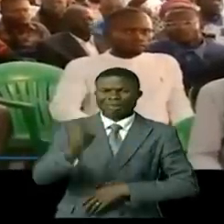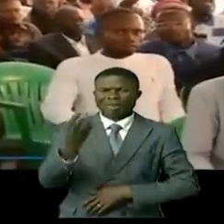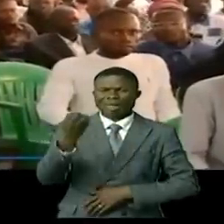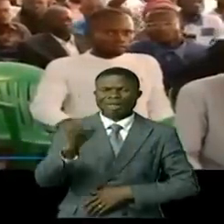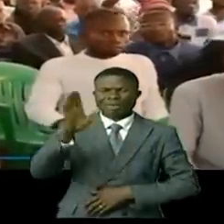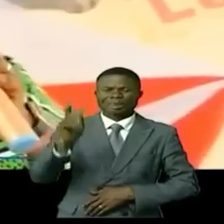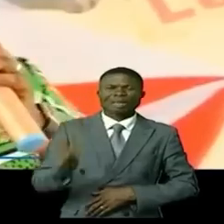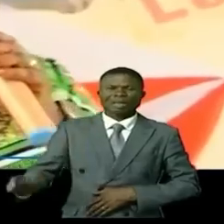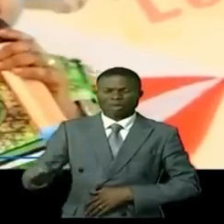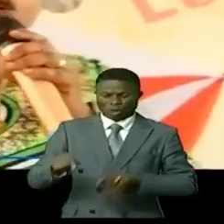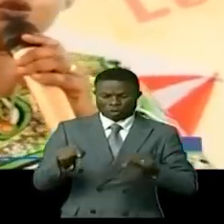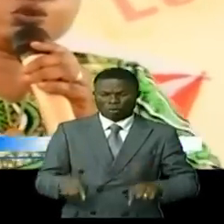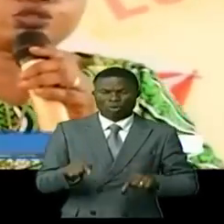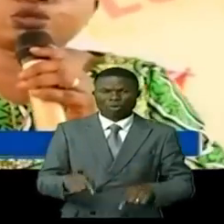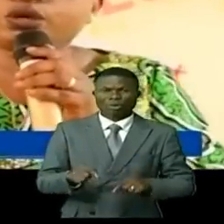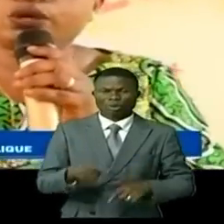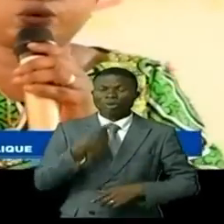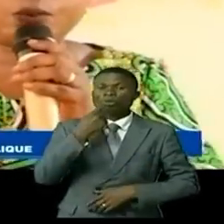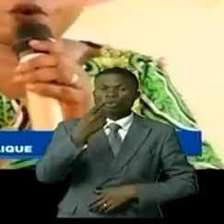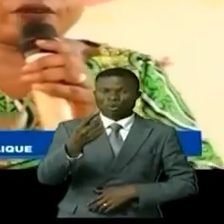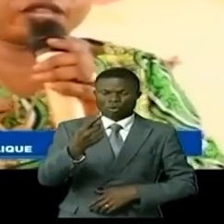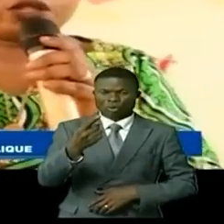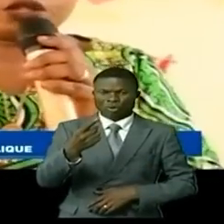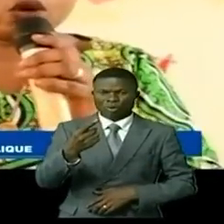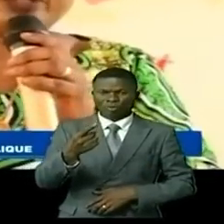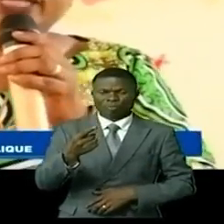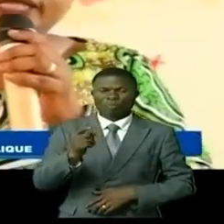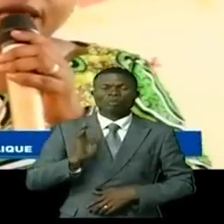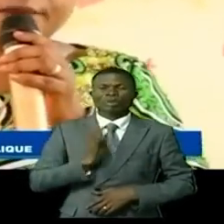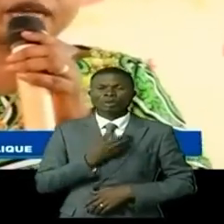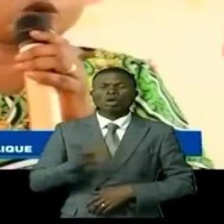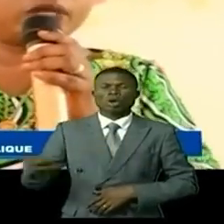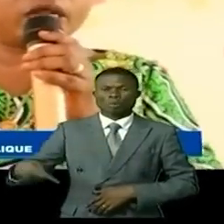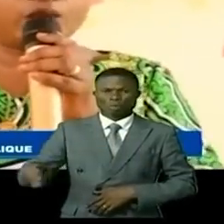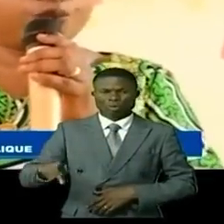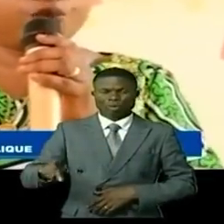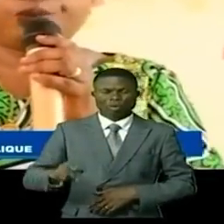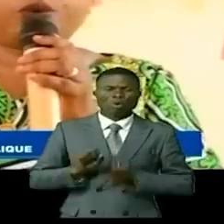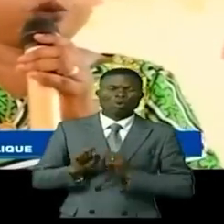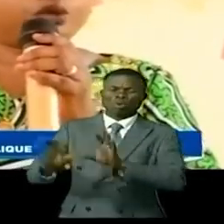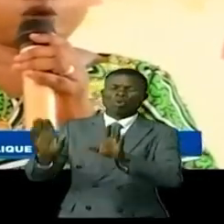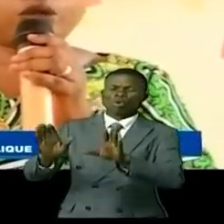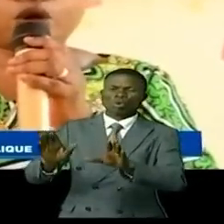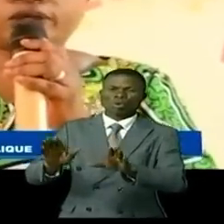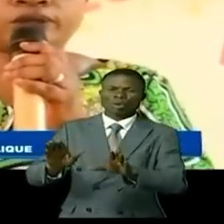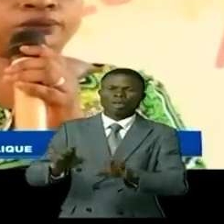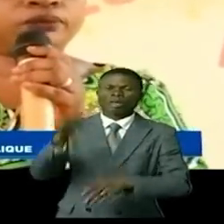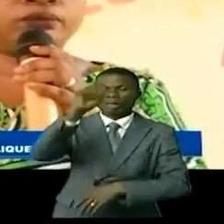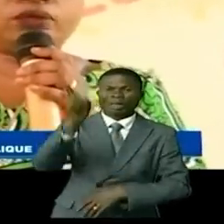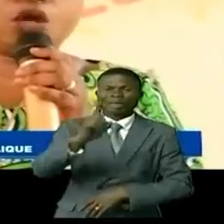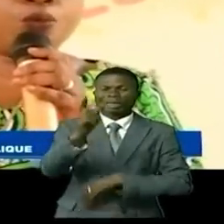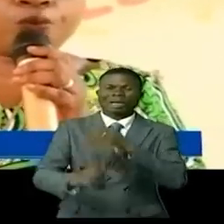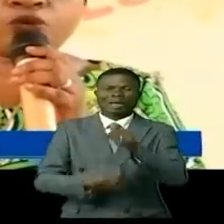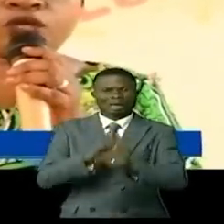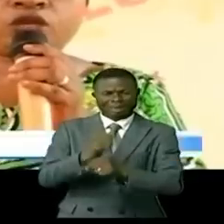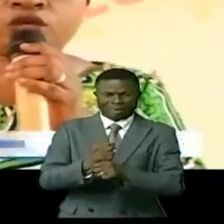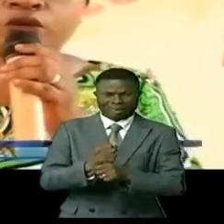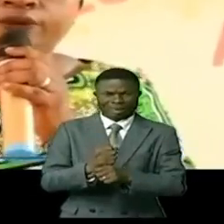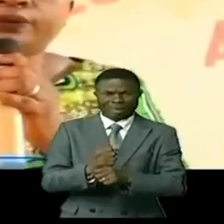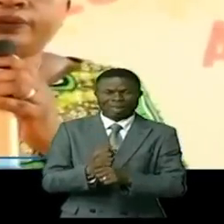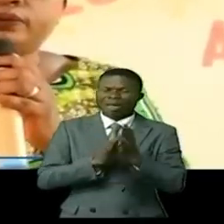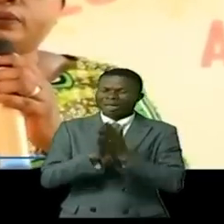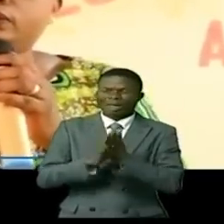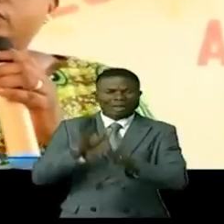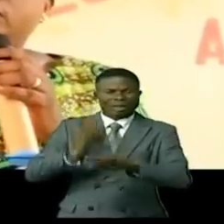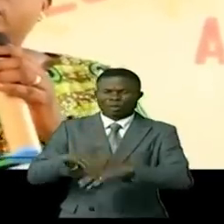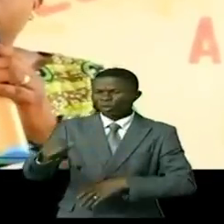territoires. Nous disons tous que nos provinces ont été abandonnées depuis plus de 30 ans. Depuis plus de 30 ans.